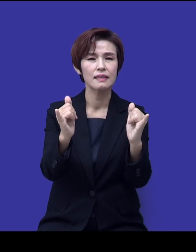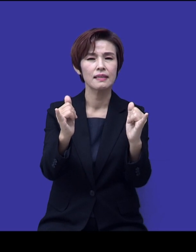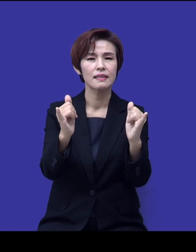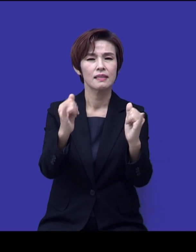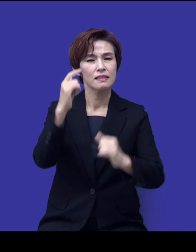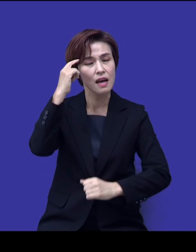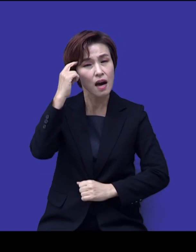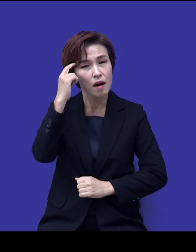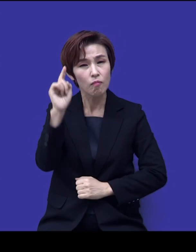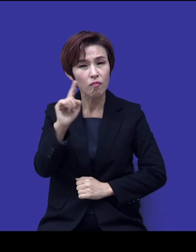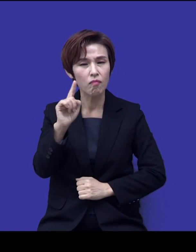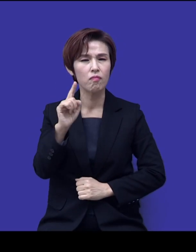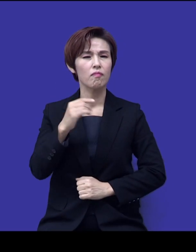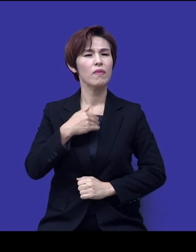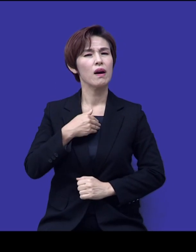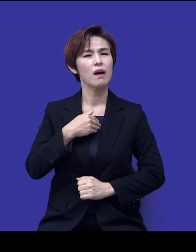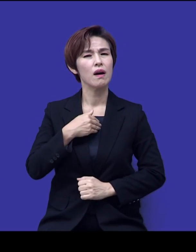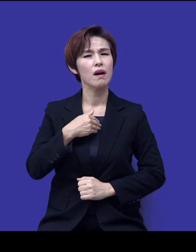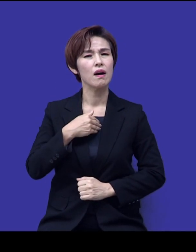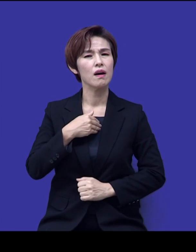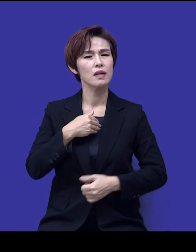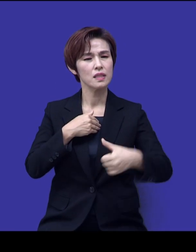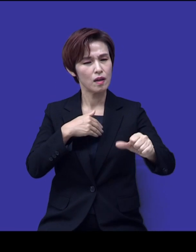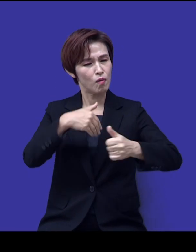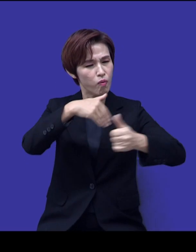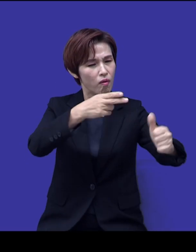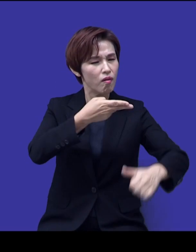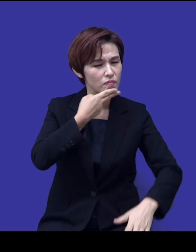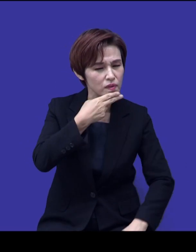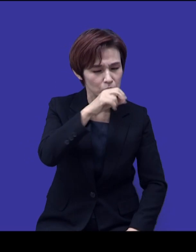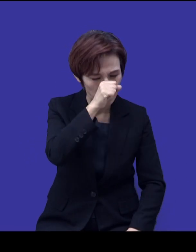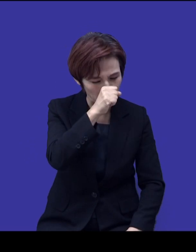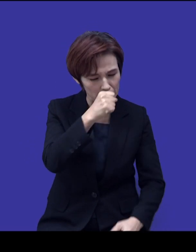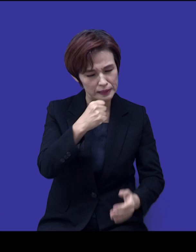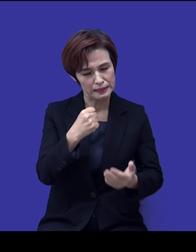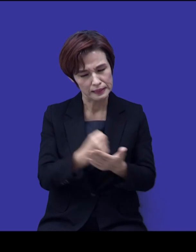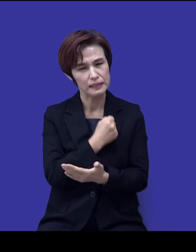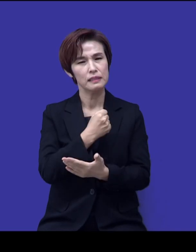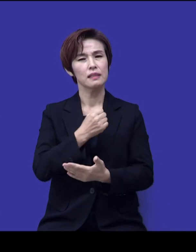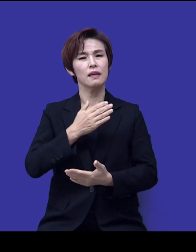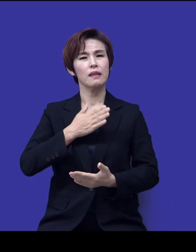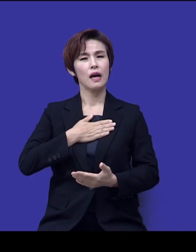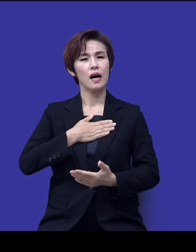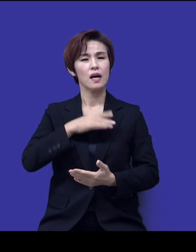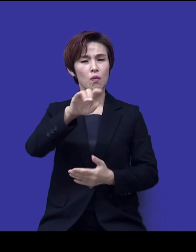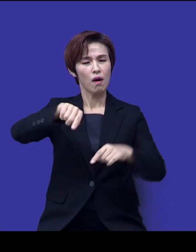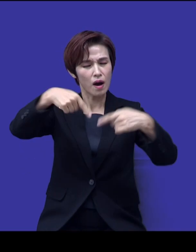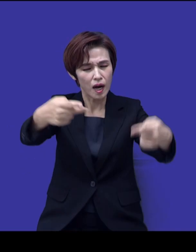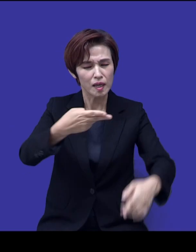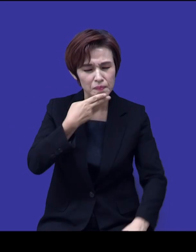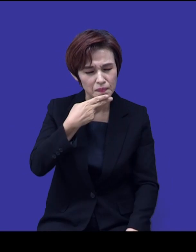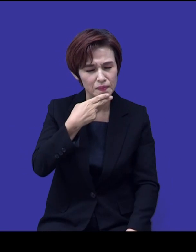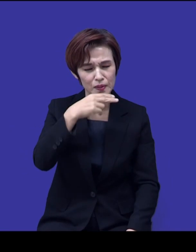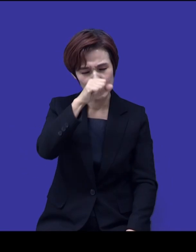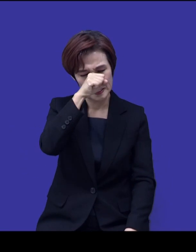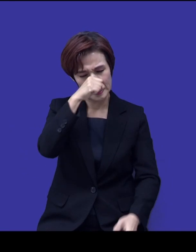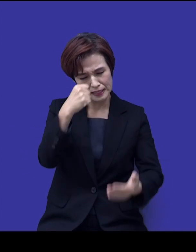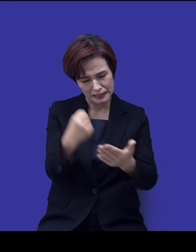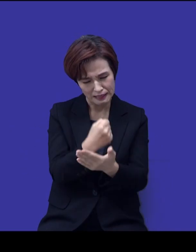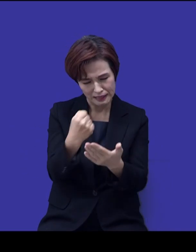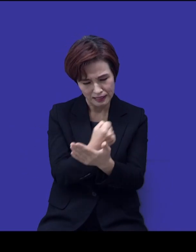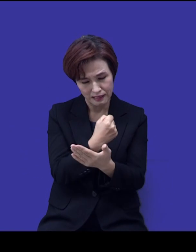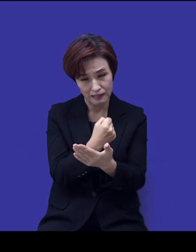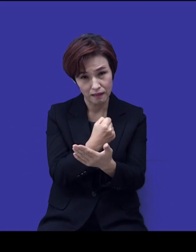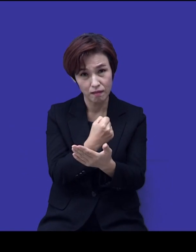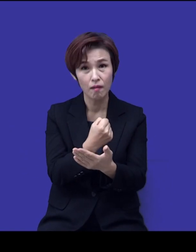않았다면 네. 내가 그때 내 아이를 보내지 않았다면 내가 뭐 하지 않았다면 이란 그 죄책감에서 헤어나오지 못하는데 네. 지금 말씀하신